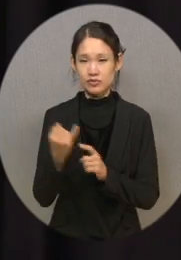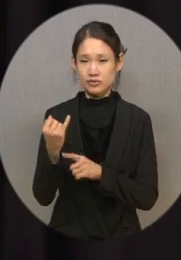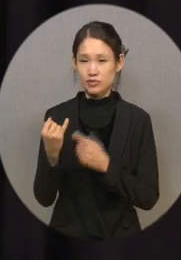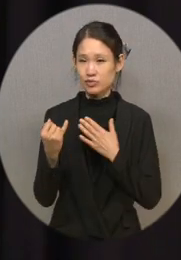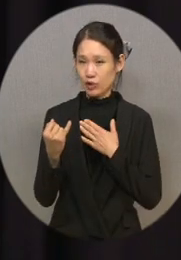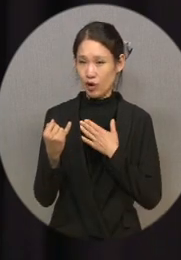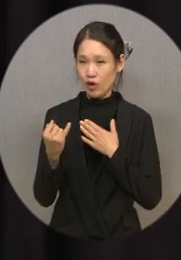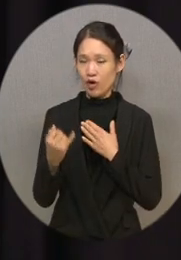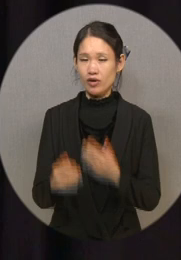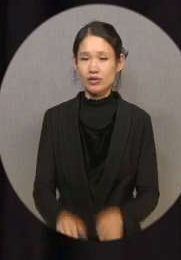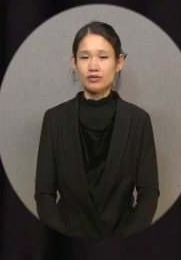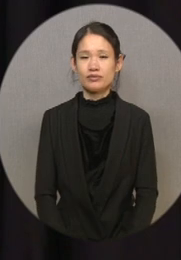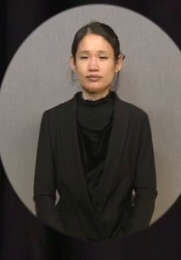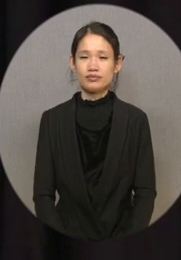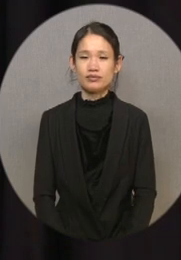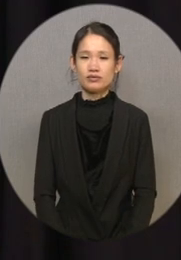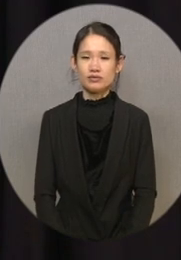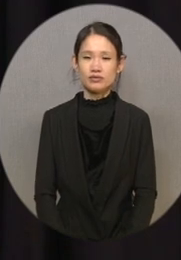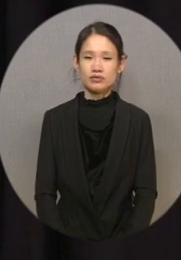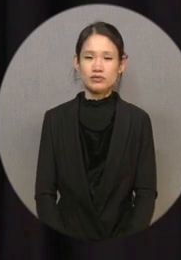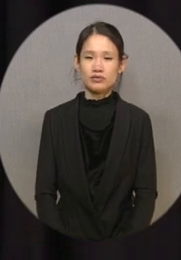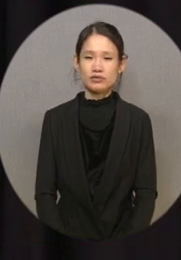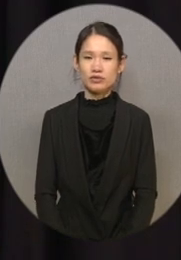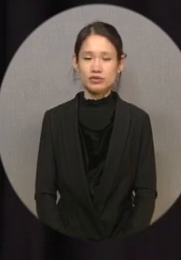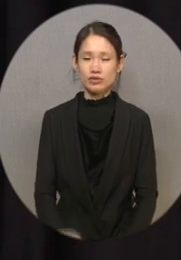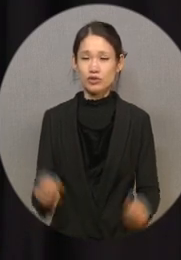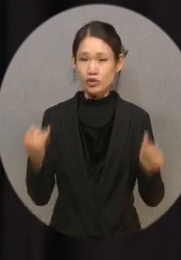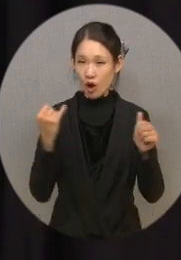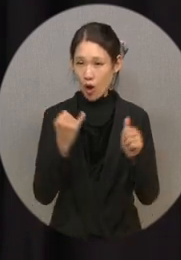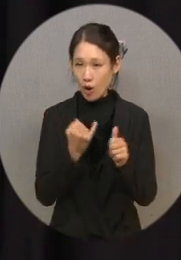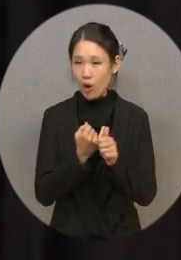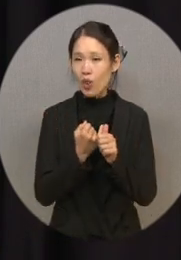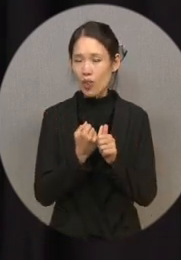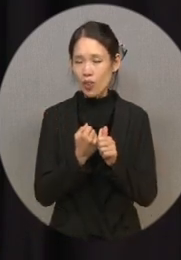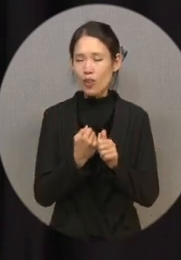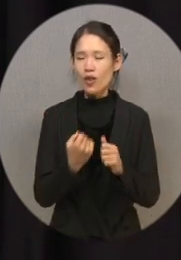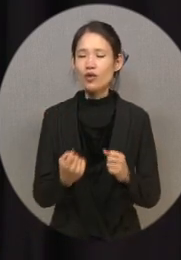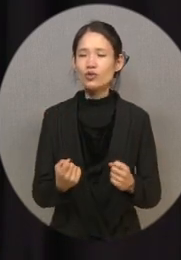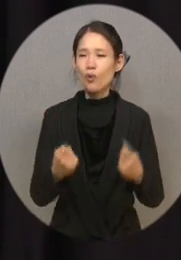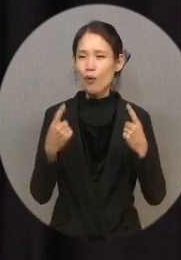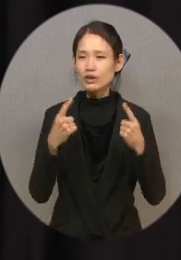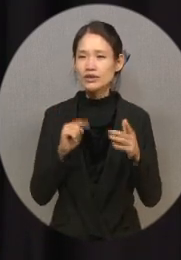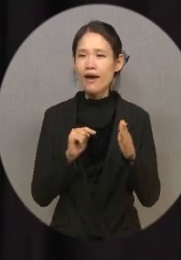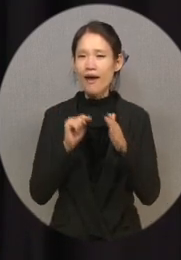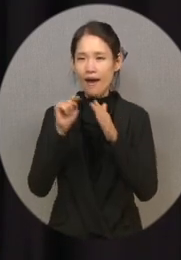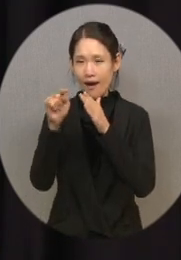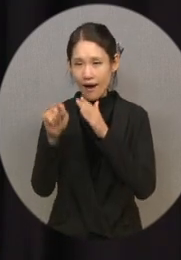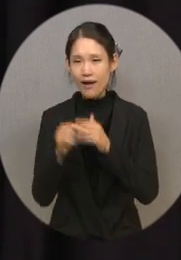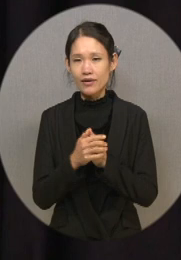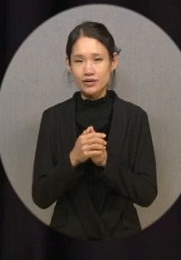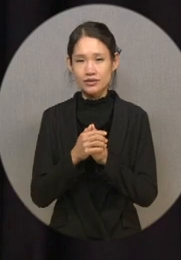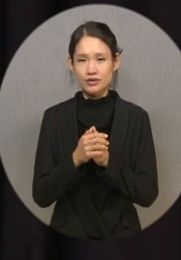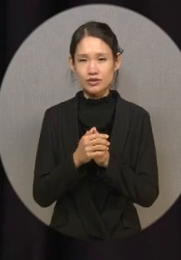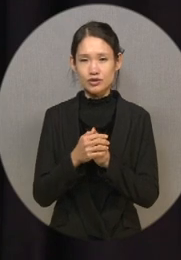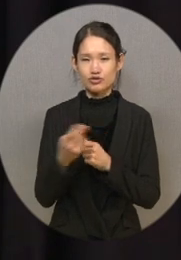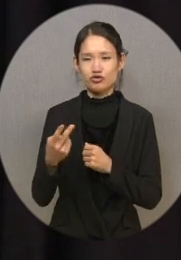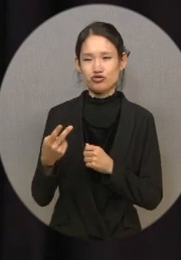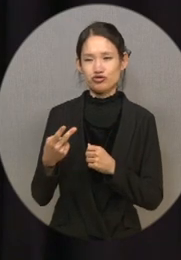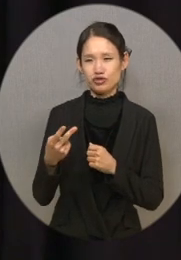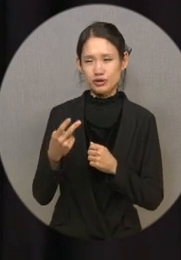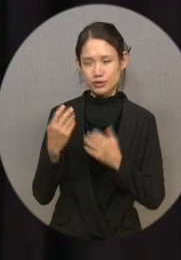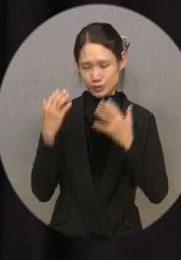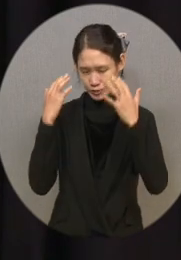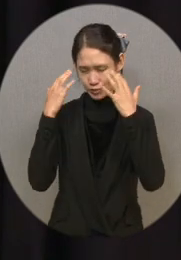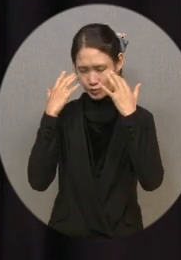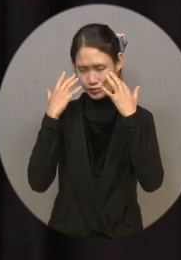와이프랑 저랑 정말 결혼하자마자 갔거든요. 가가지고 둘이 고생 많이 했습니다. 네.